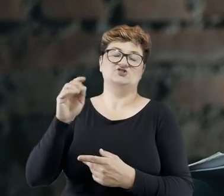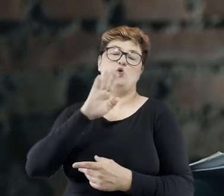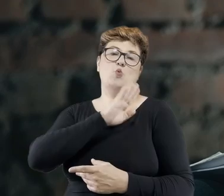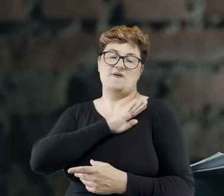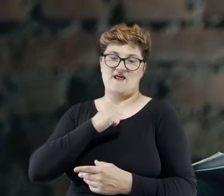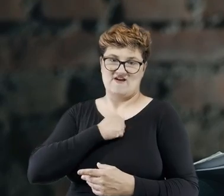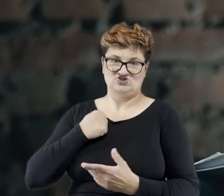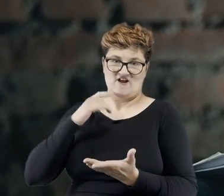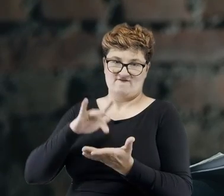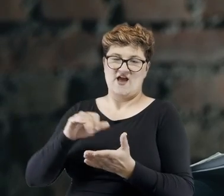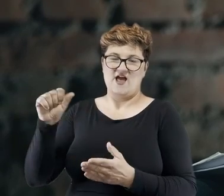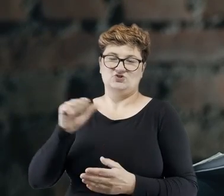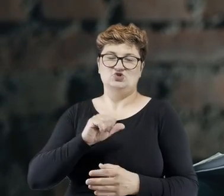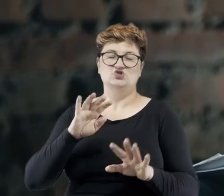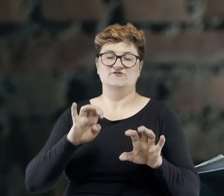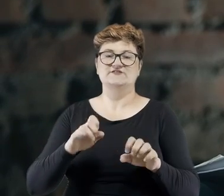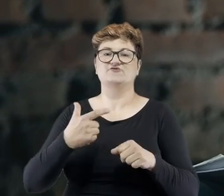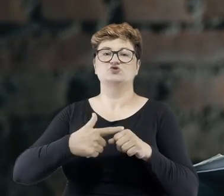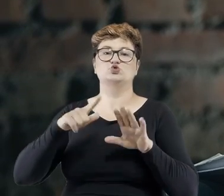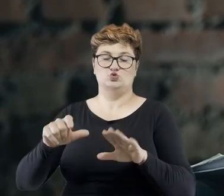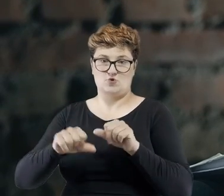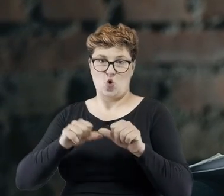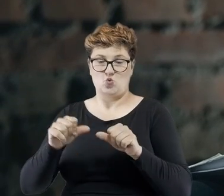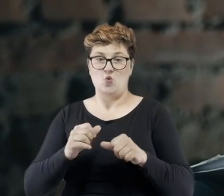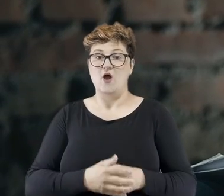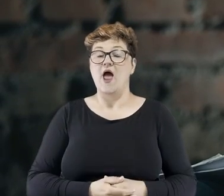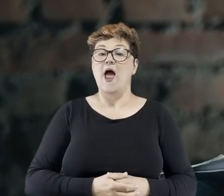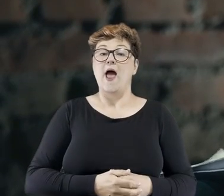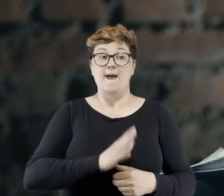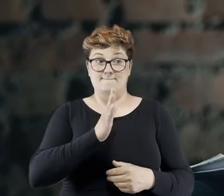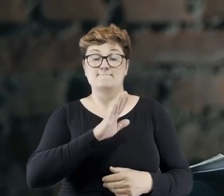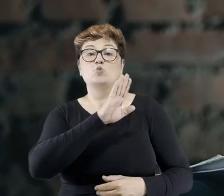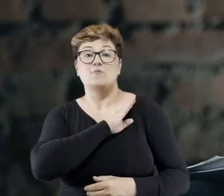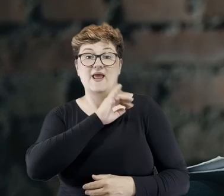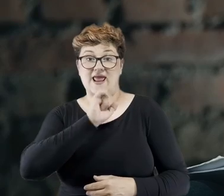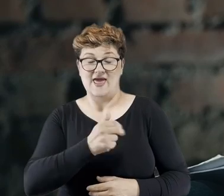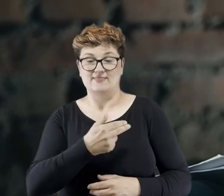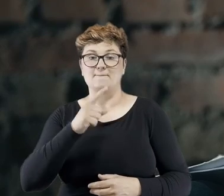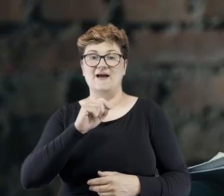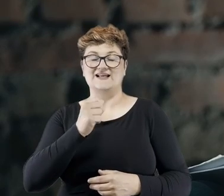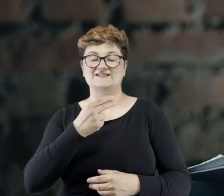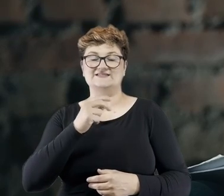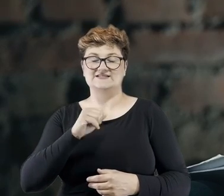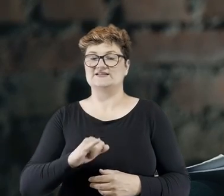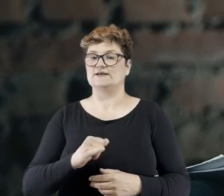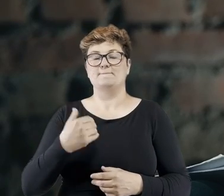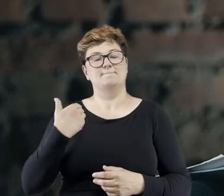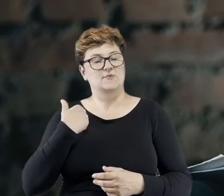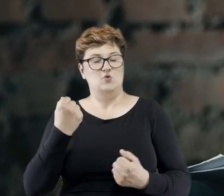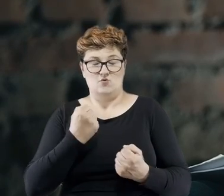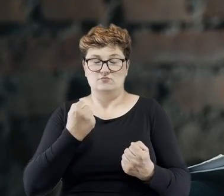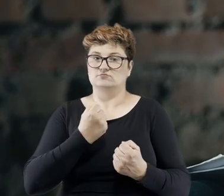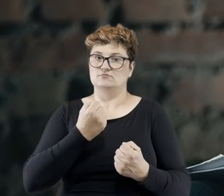roku. I w 1925 roku umiera Jan Panieński, który był morfinistą,